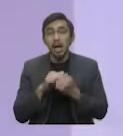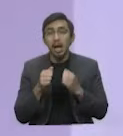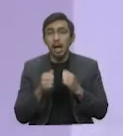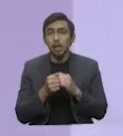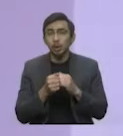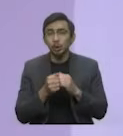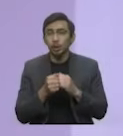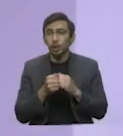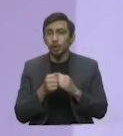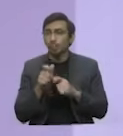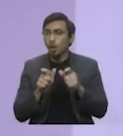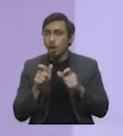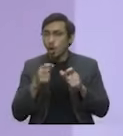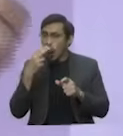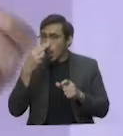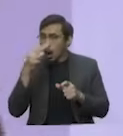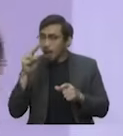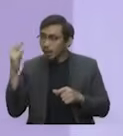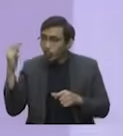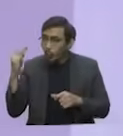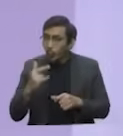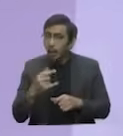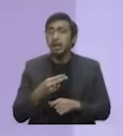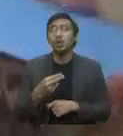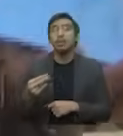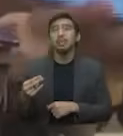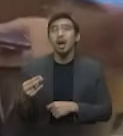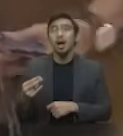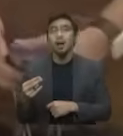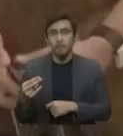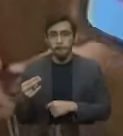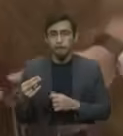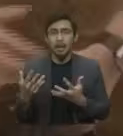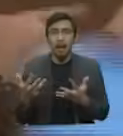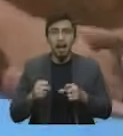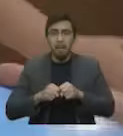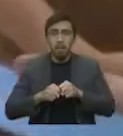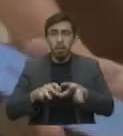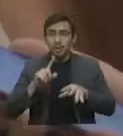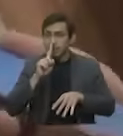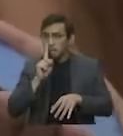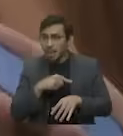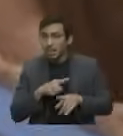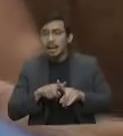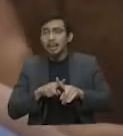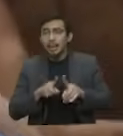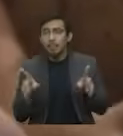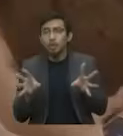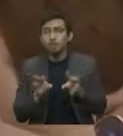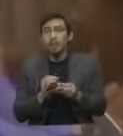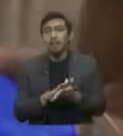pelaku perjalanan luar negeri. Meski tingkat penularannya terbilang cukup cepat, namun tingkat kefatalannya sangat